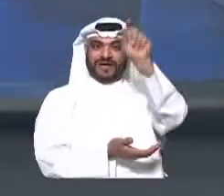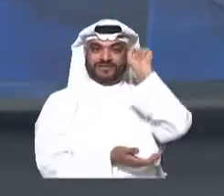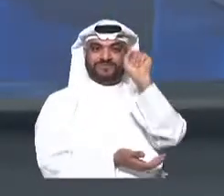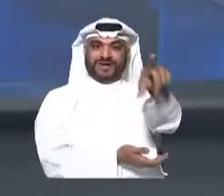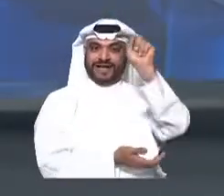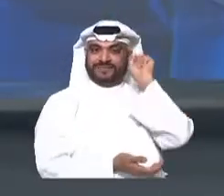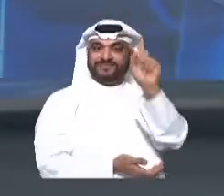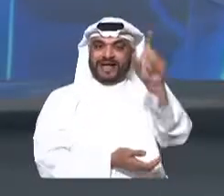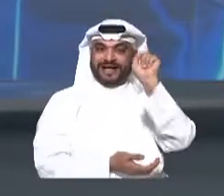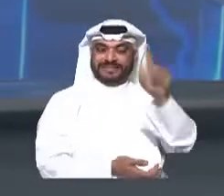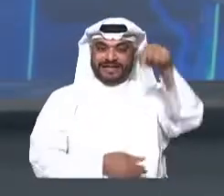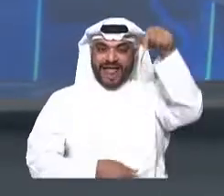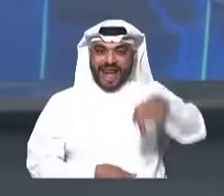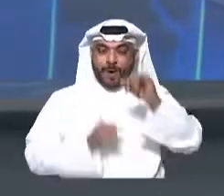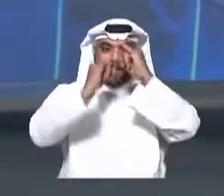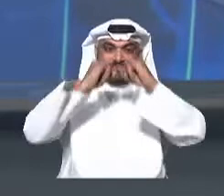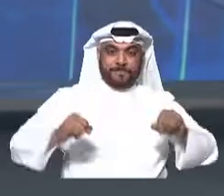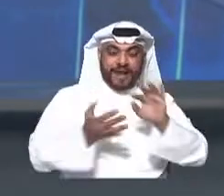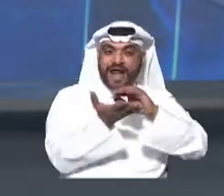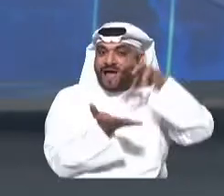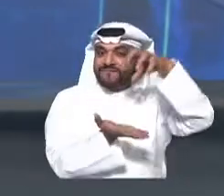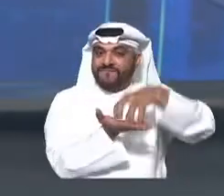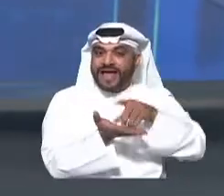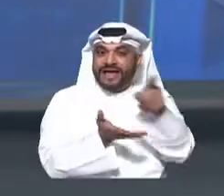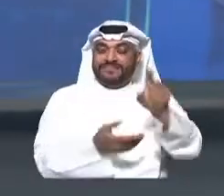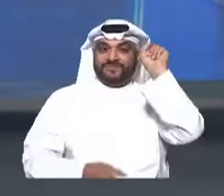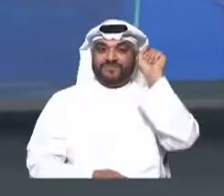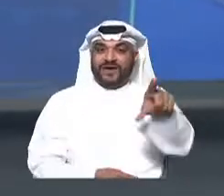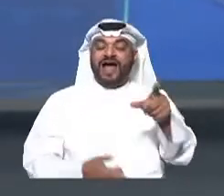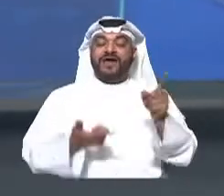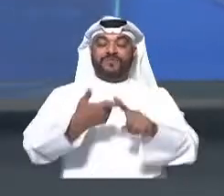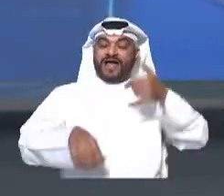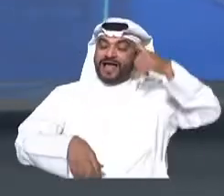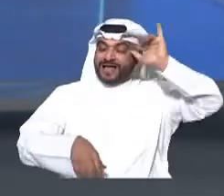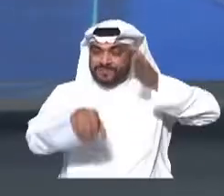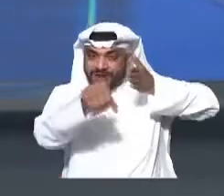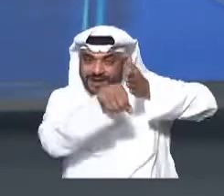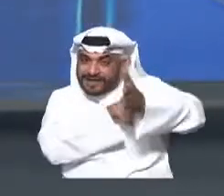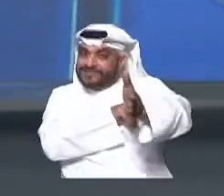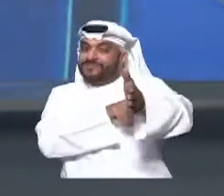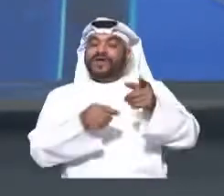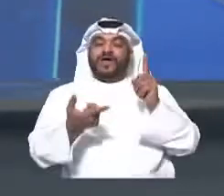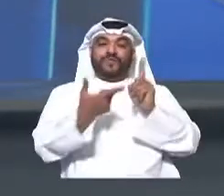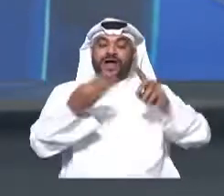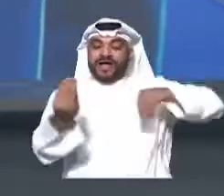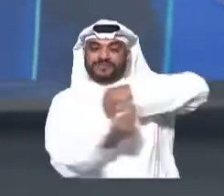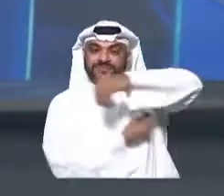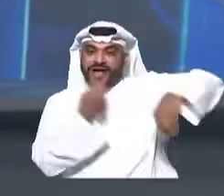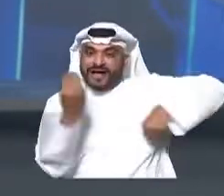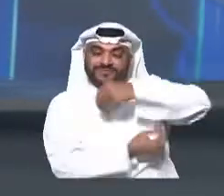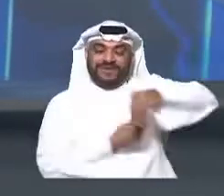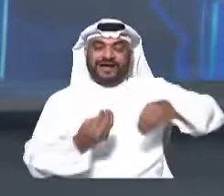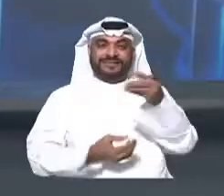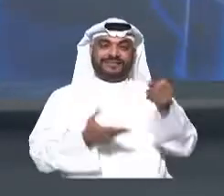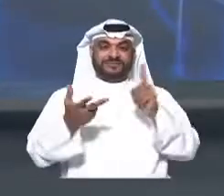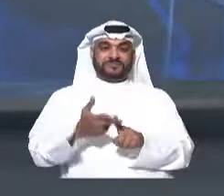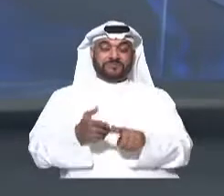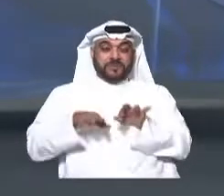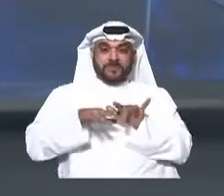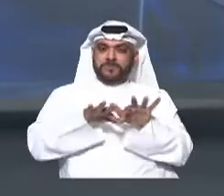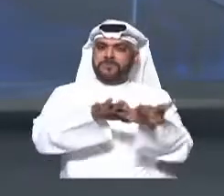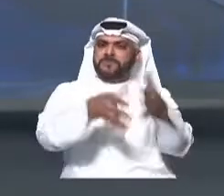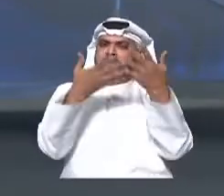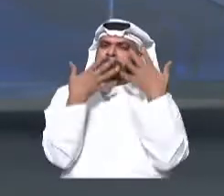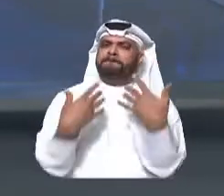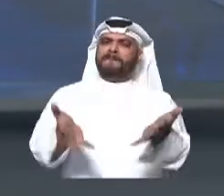مشعر منى لرمي جمرة العقبة الكبرى ونحر الهدي وطواف الإفاضة. واتسمت حركة حجاج